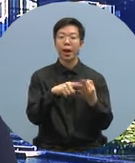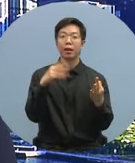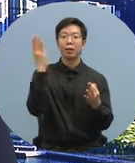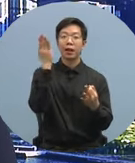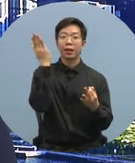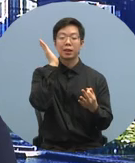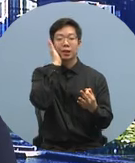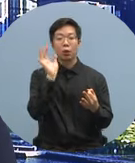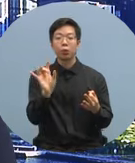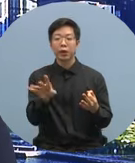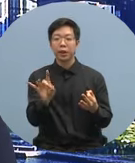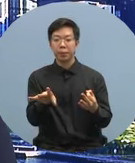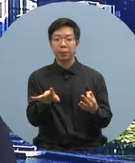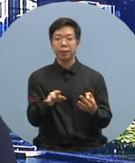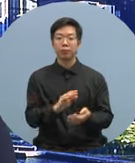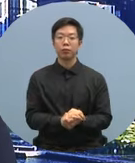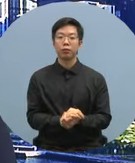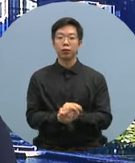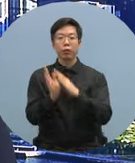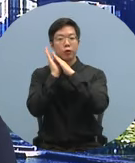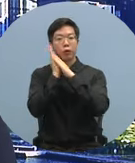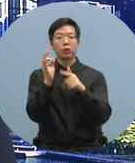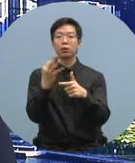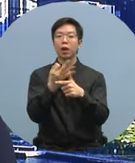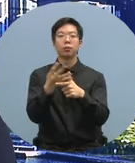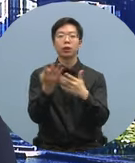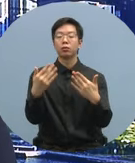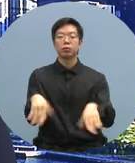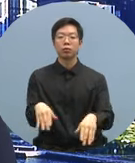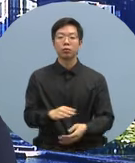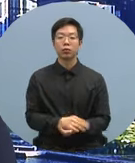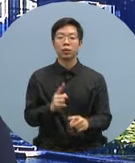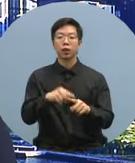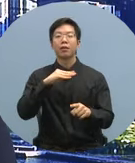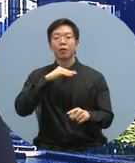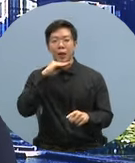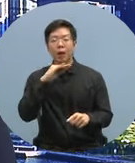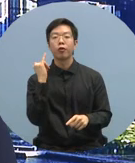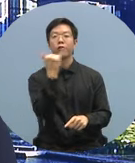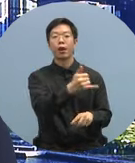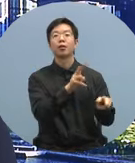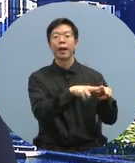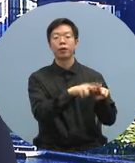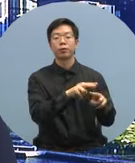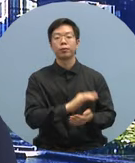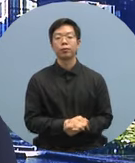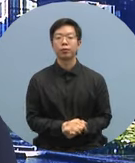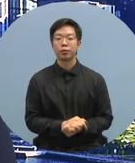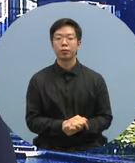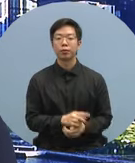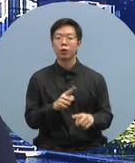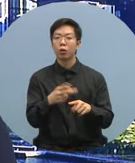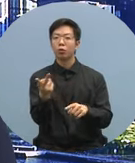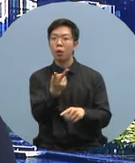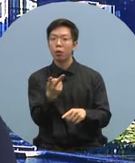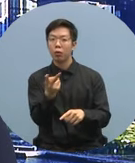個維景酒店咧就幾個月噶啦，咁其實都係等緊上翻大陸嘅。咁因為鑑於佢哋兩位人士都係